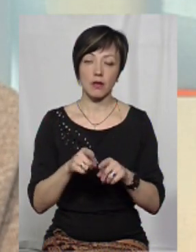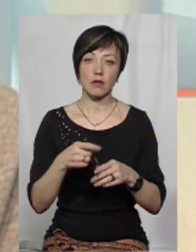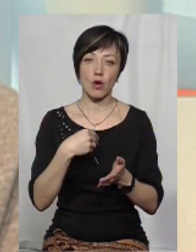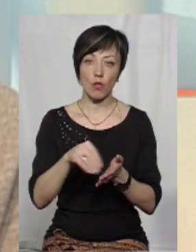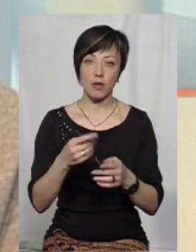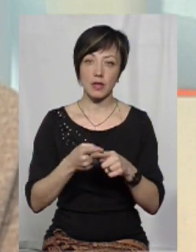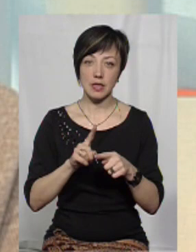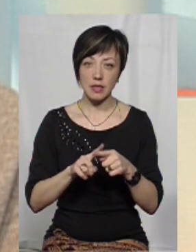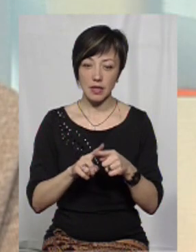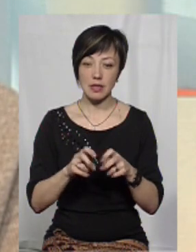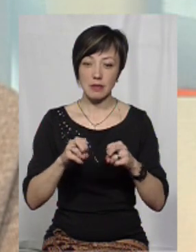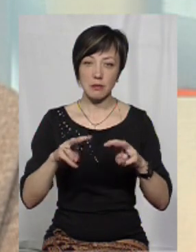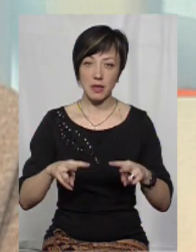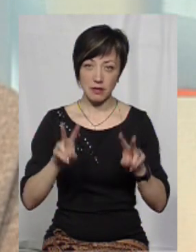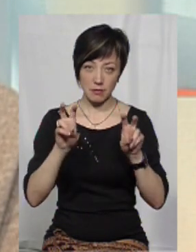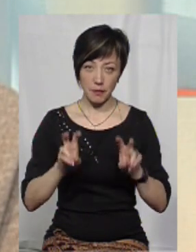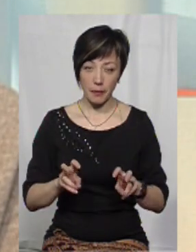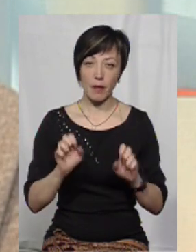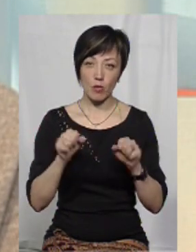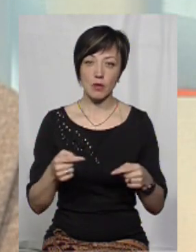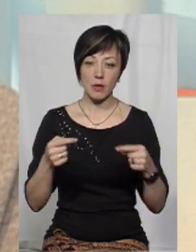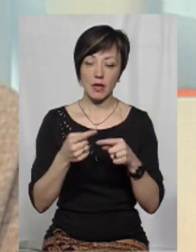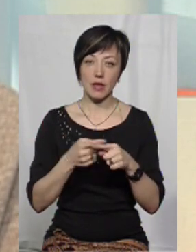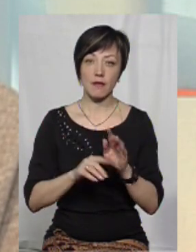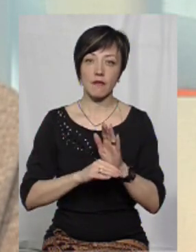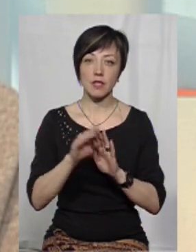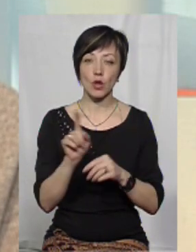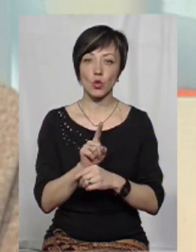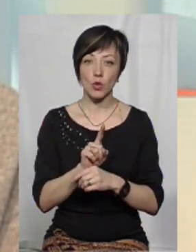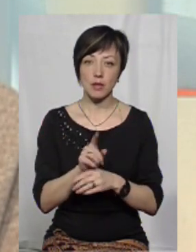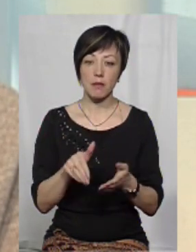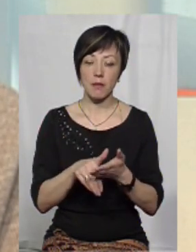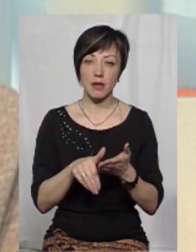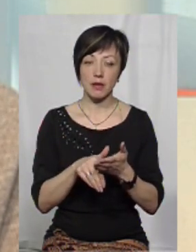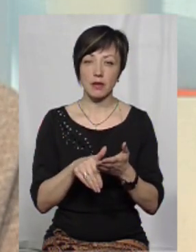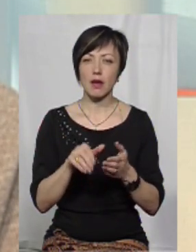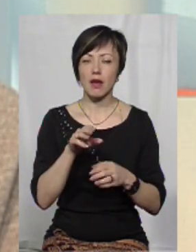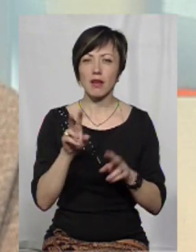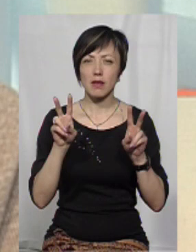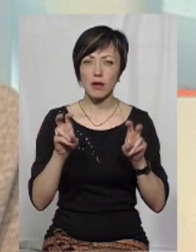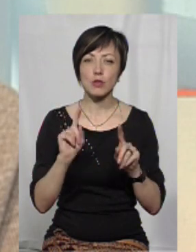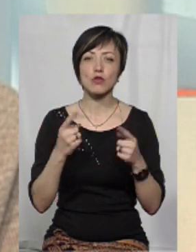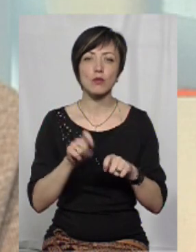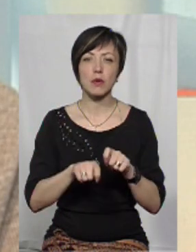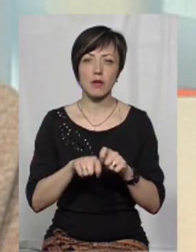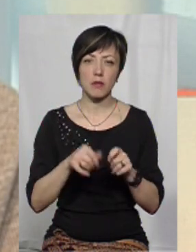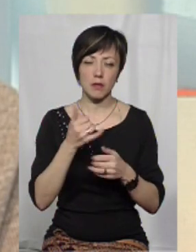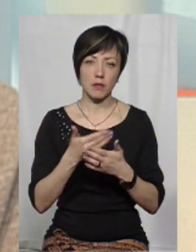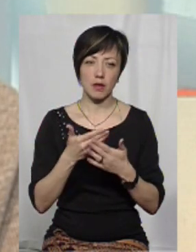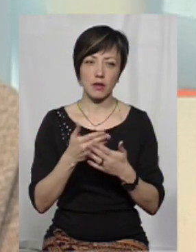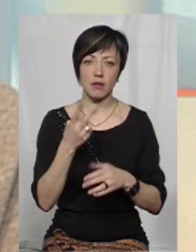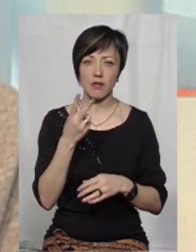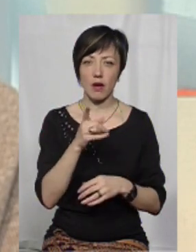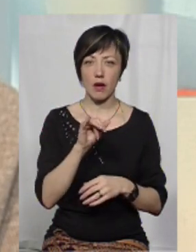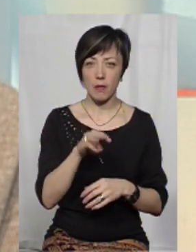были закуплены эти реактивы. И мы можем определять вот этот высокодозный метотрексат. Почему мы его не проверяли? Потому что мы, допустим,